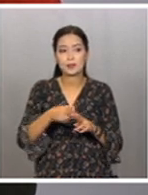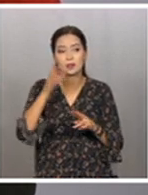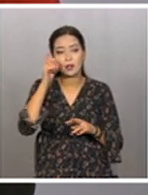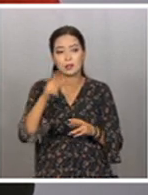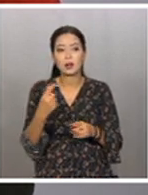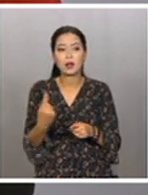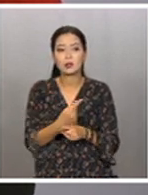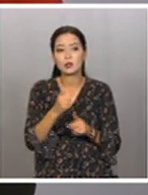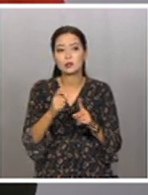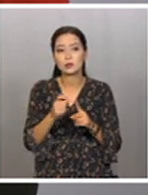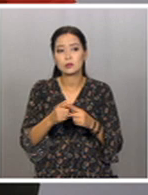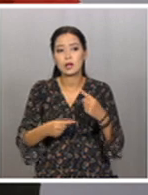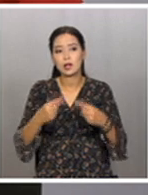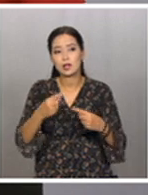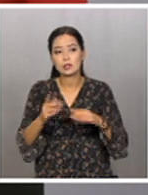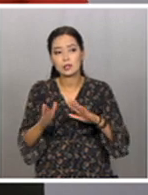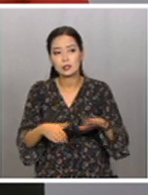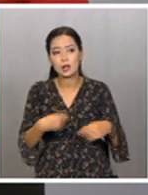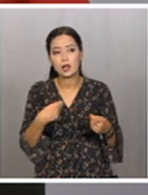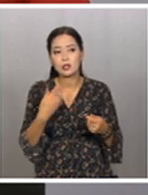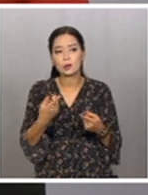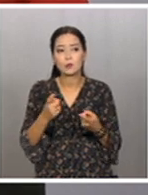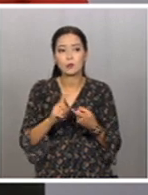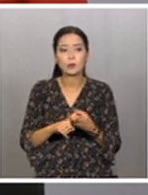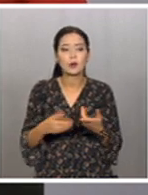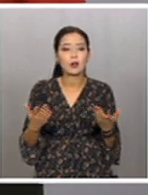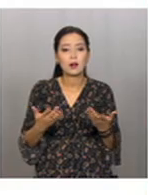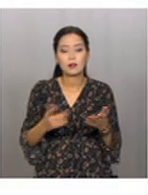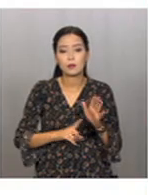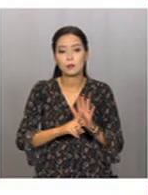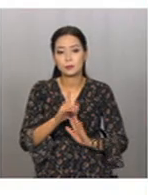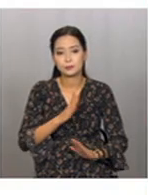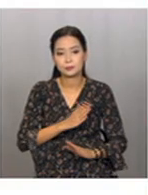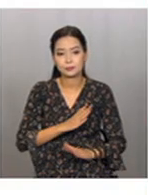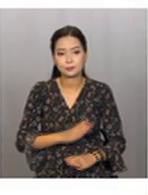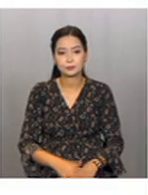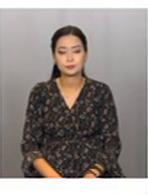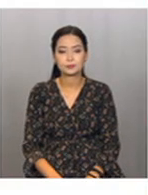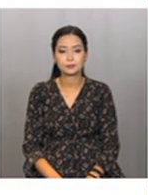сөз қақтығысынан кейін айтыстың байланысы қалай өрбейді?